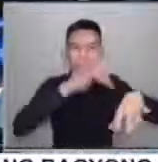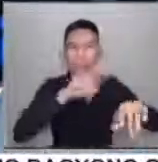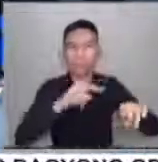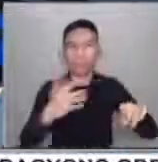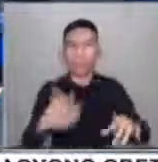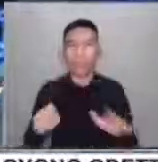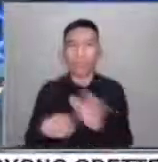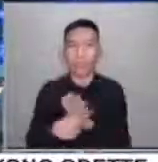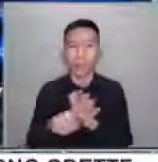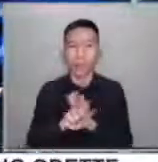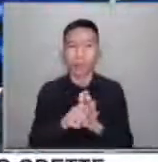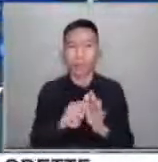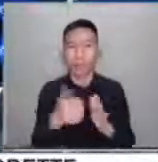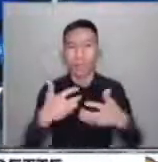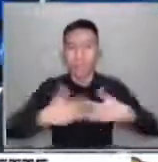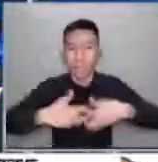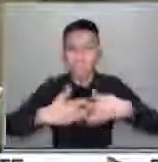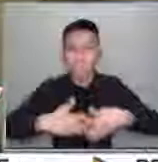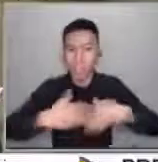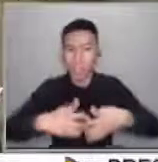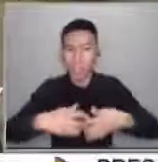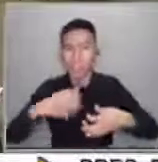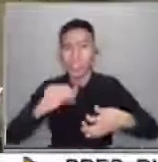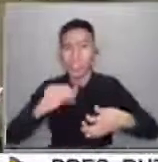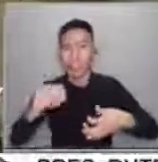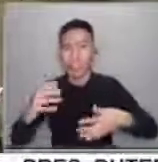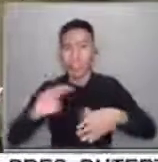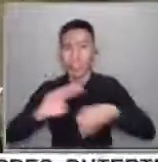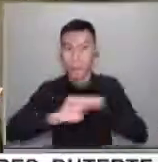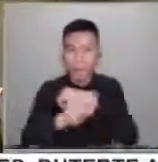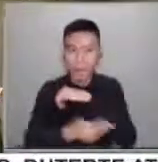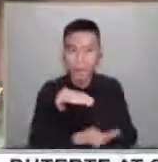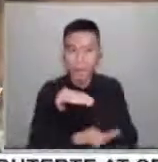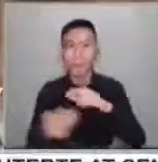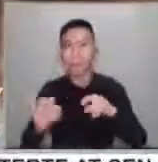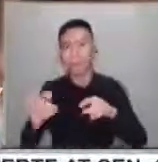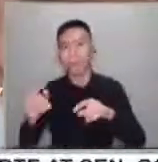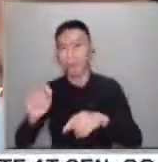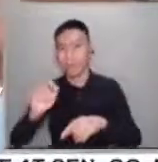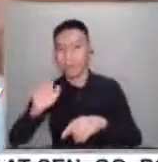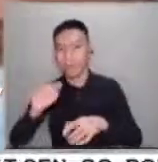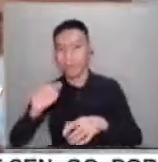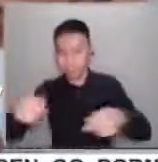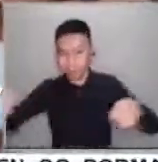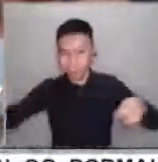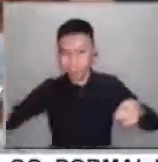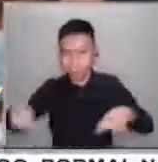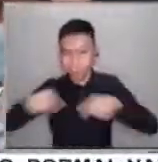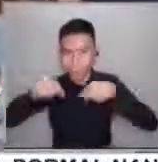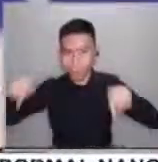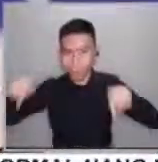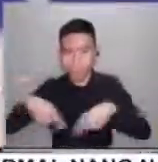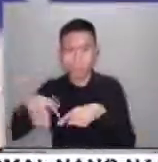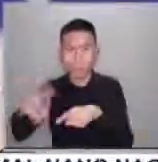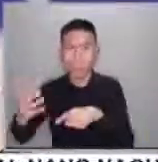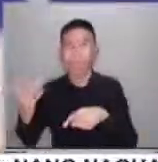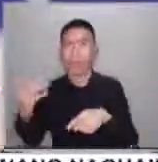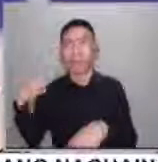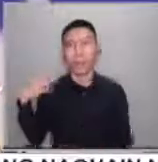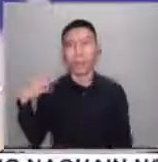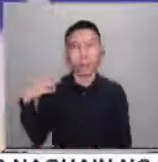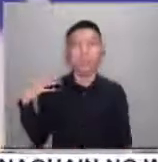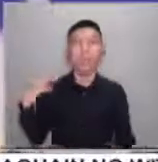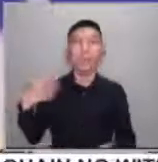bag drop at automatic tray retrieval system, paghihintay sa boarding gate hanggang sa makapasok sa loob ng eroplano. Because we